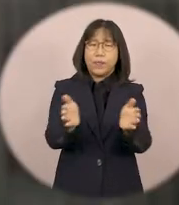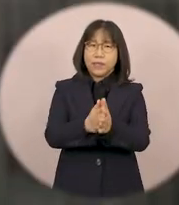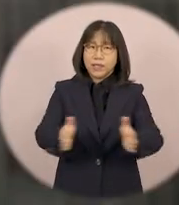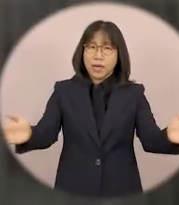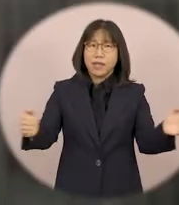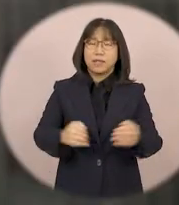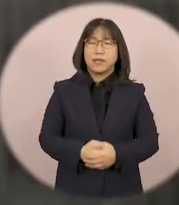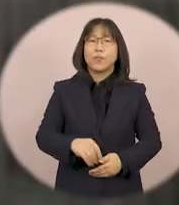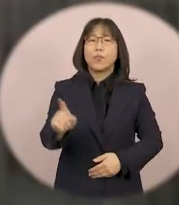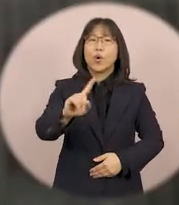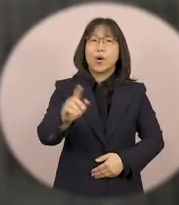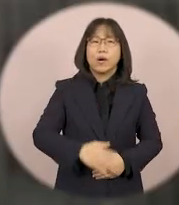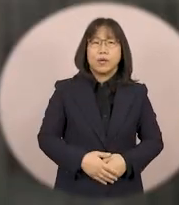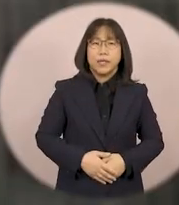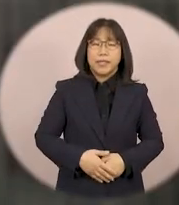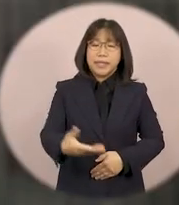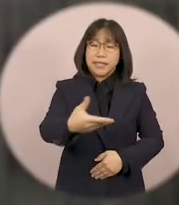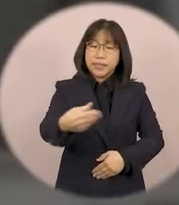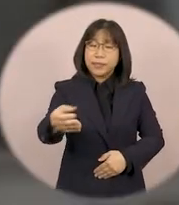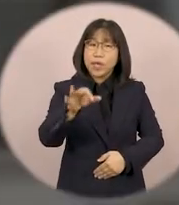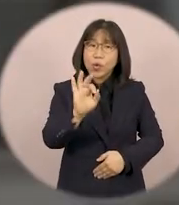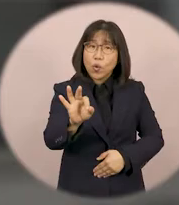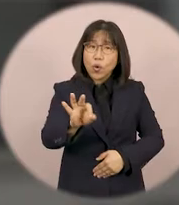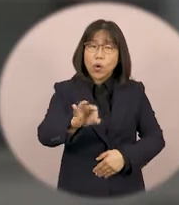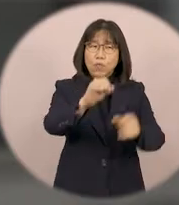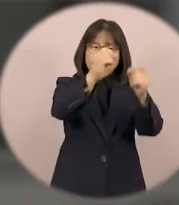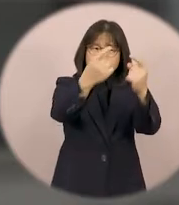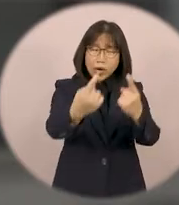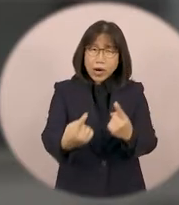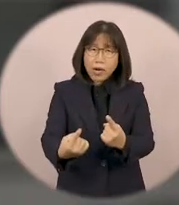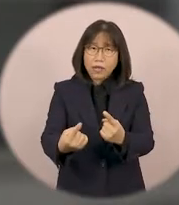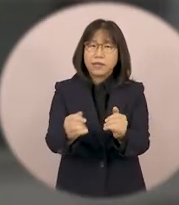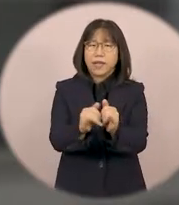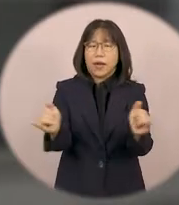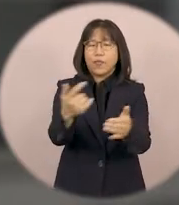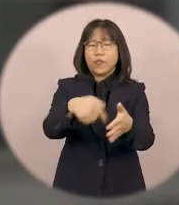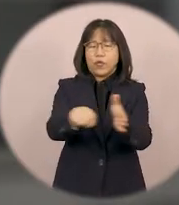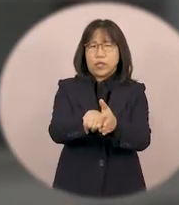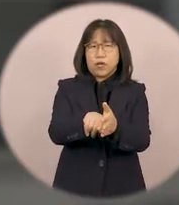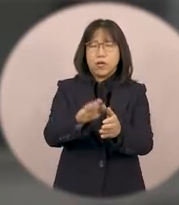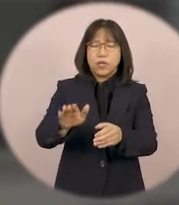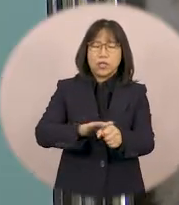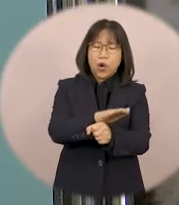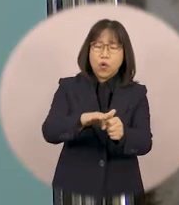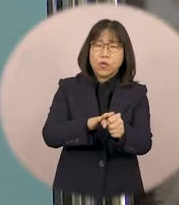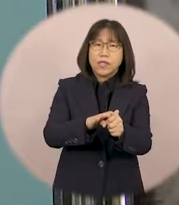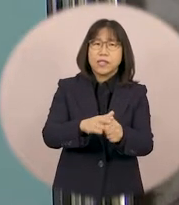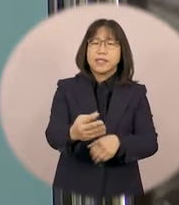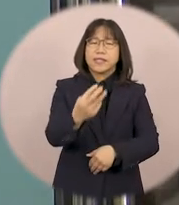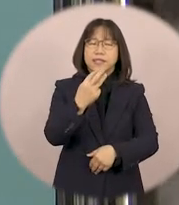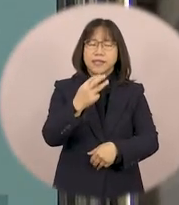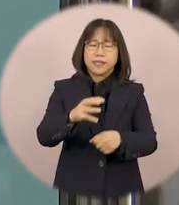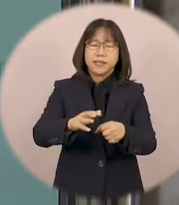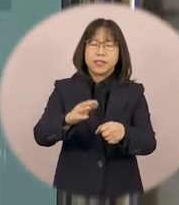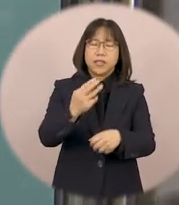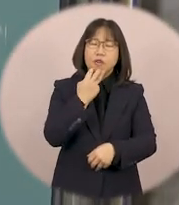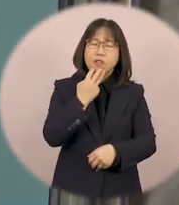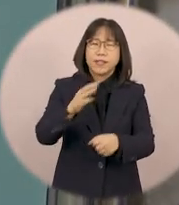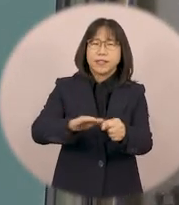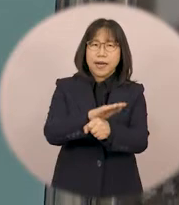착한 임대인 지원사업은 임대료를 이나 하는 임대인에게 최대 100만원 의 서울사랑 상품권을 지원하는